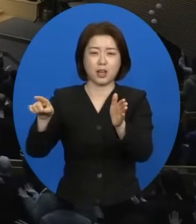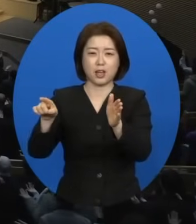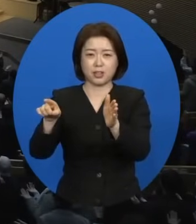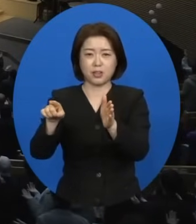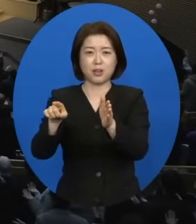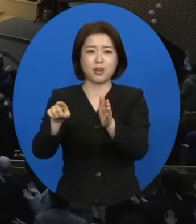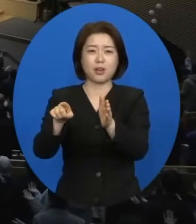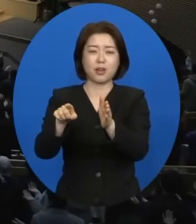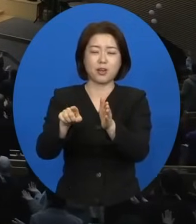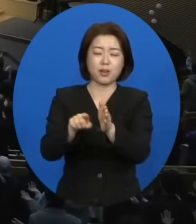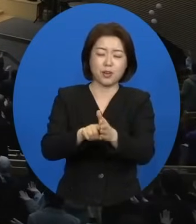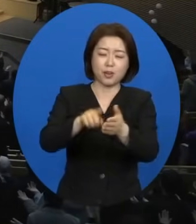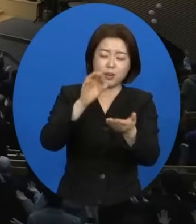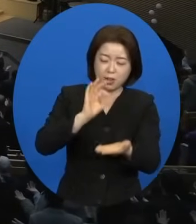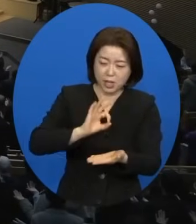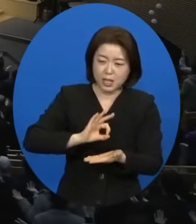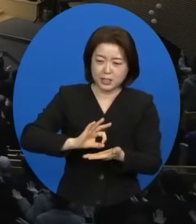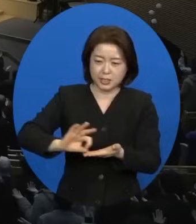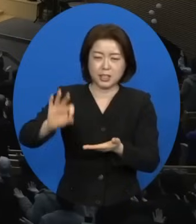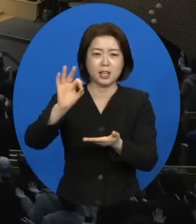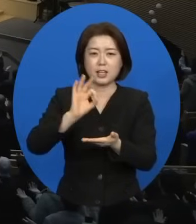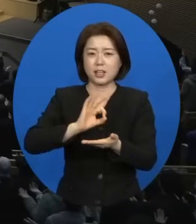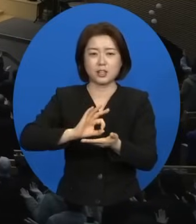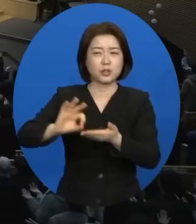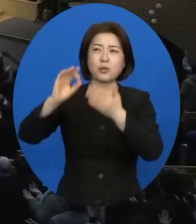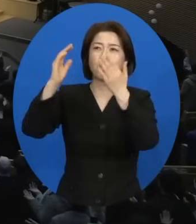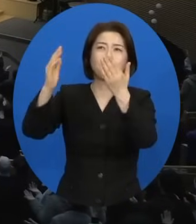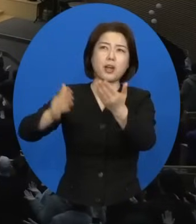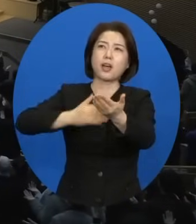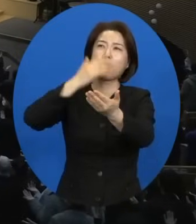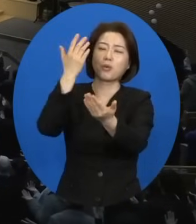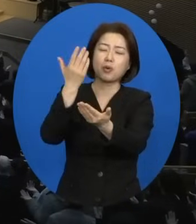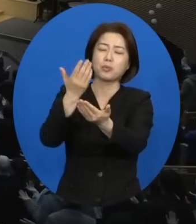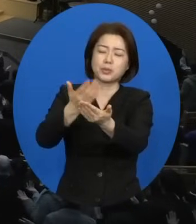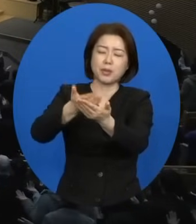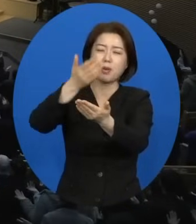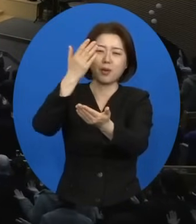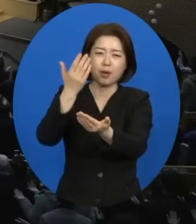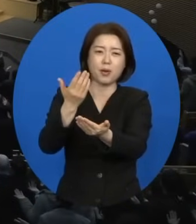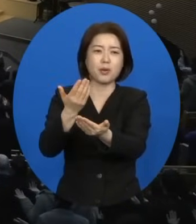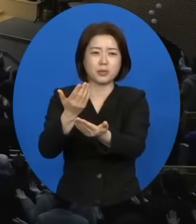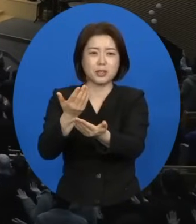사용하여 주옵소서 사용하옵소서